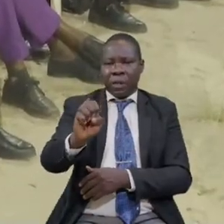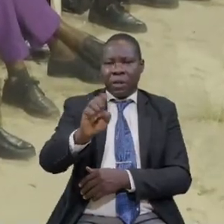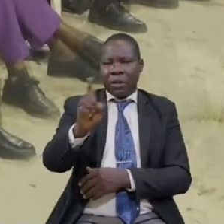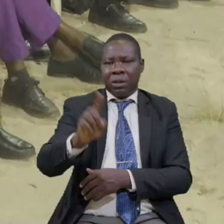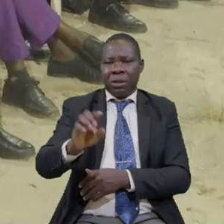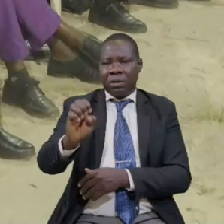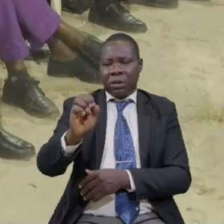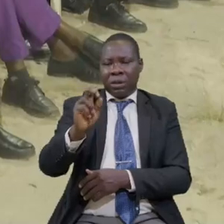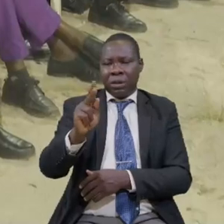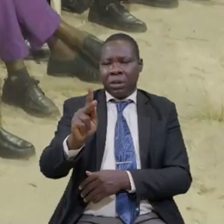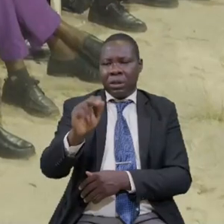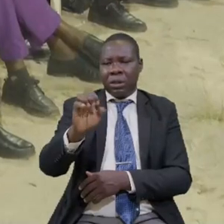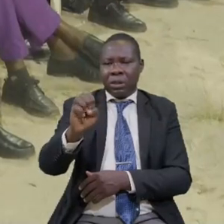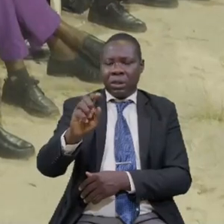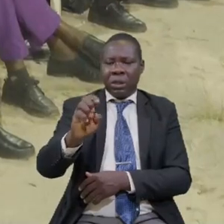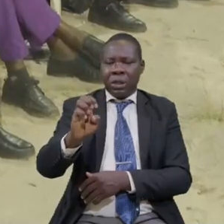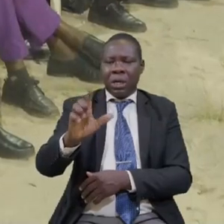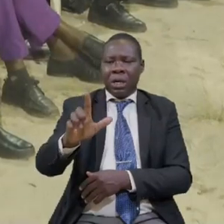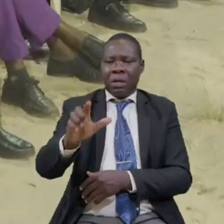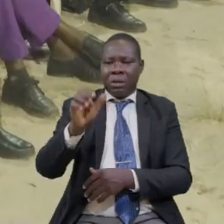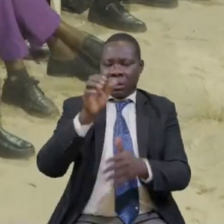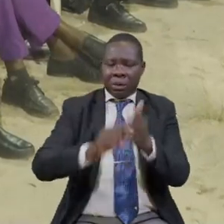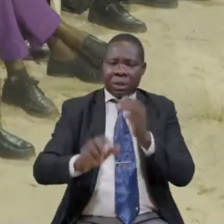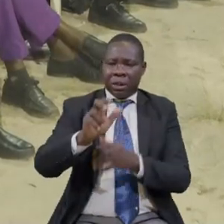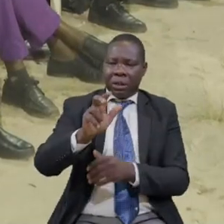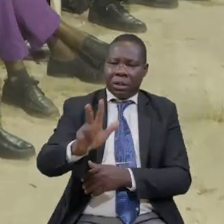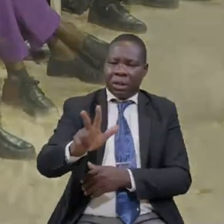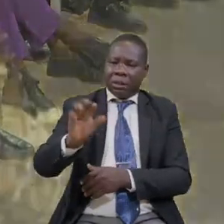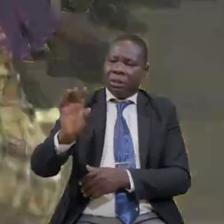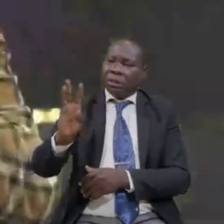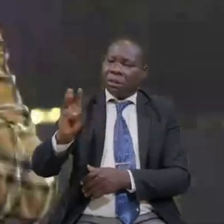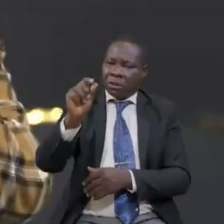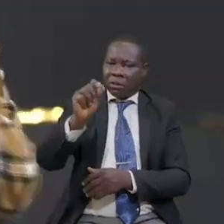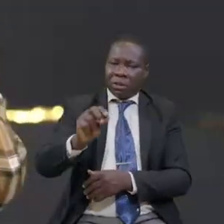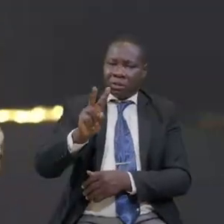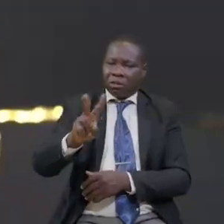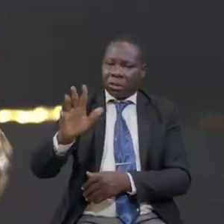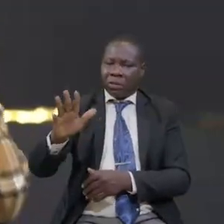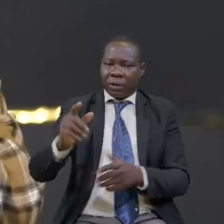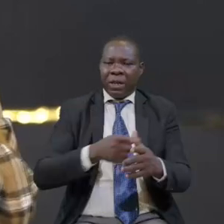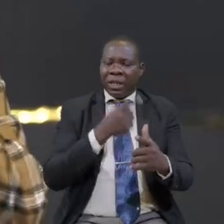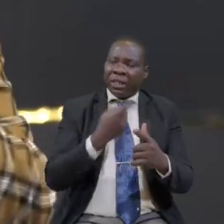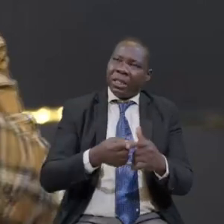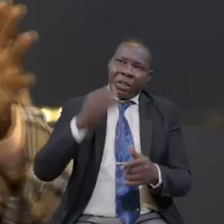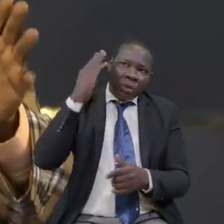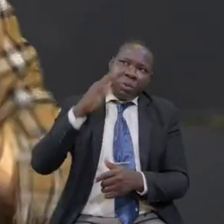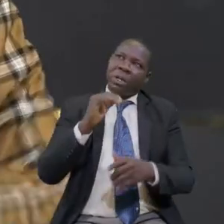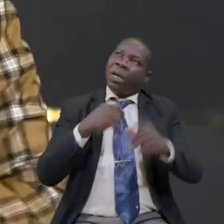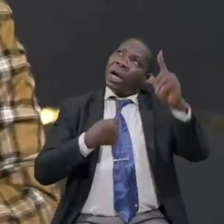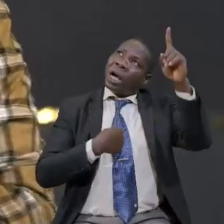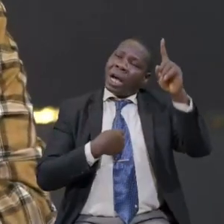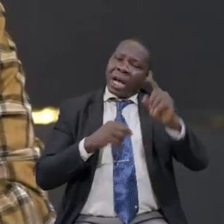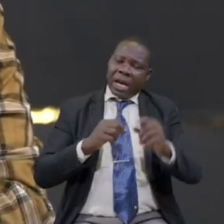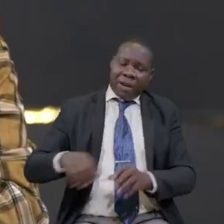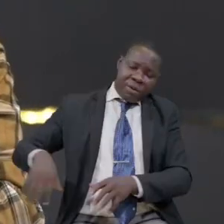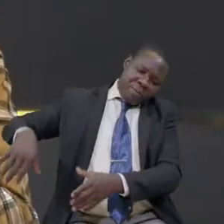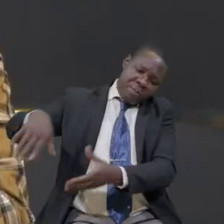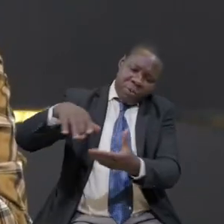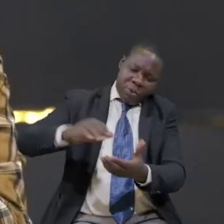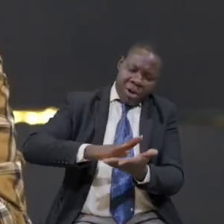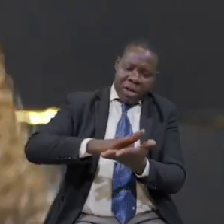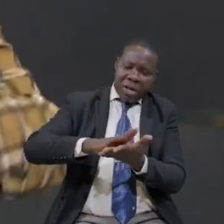36, le verset 25 qui dit « Je répandrai sur vous une